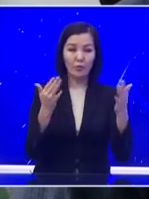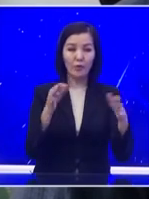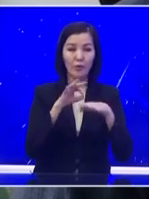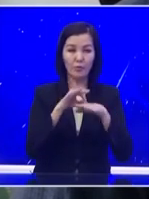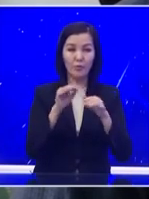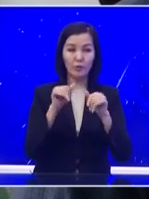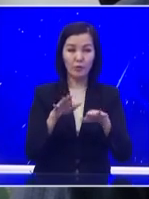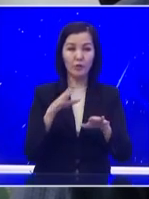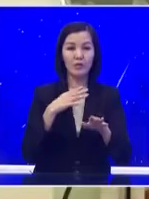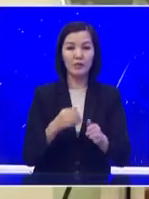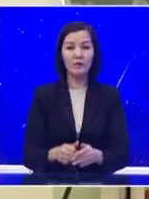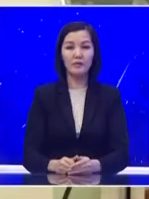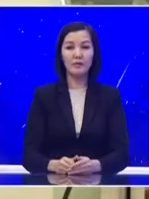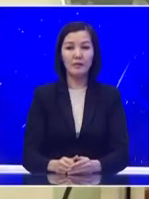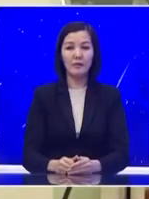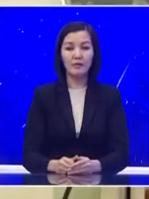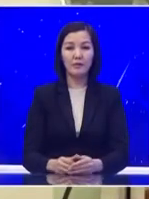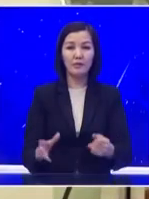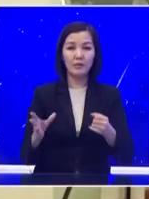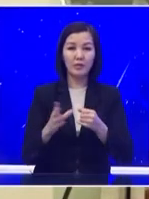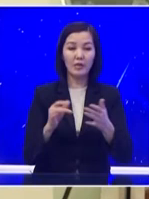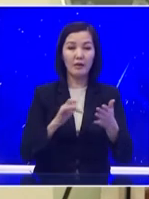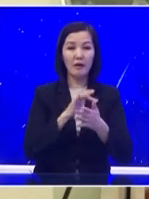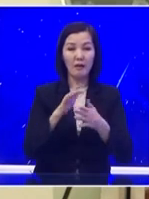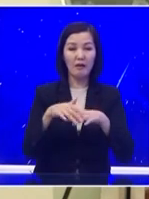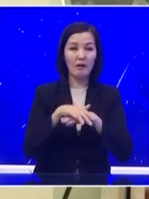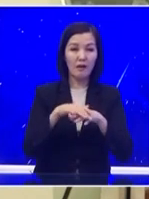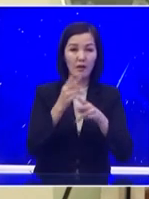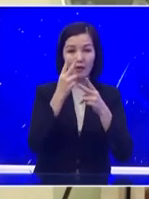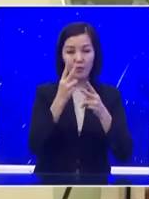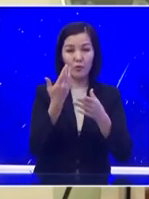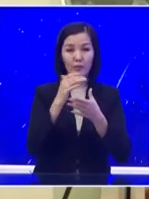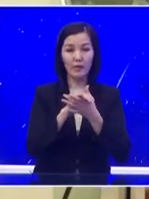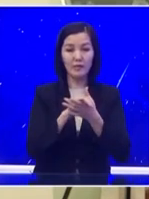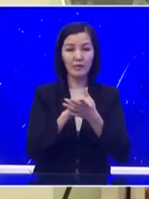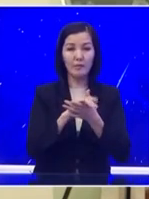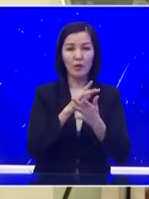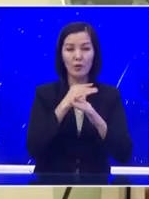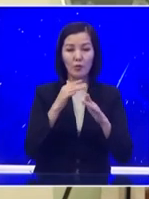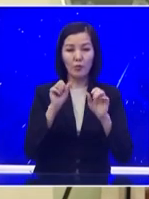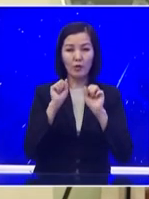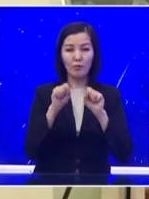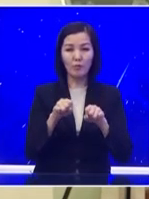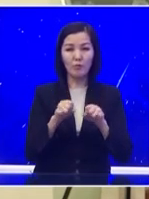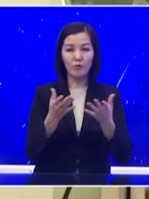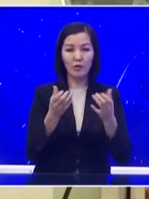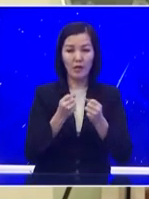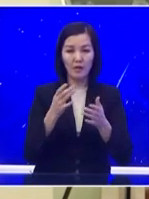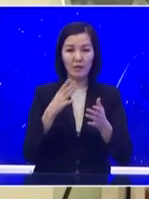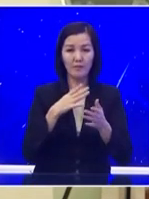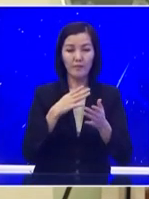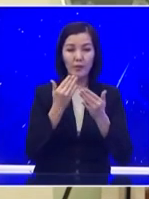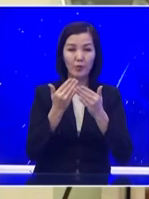шешім қабылдадық. Ел көріп, жер көріп, адамдармен танысып, көптеген мүмкіндіктер алдым деп ойлаймын осы